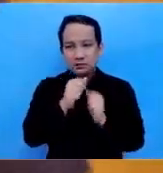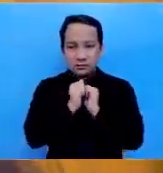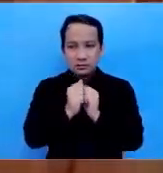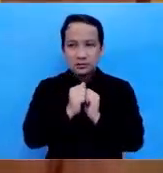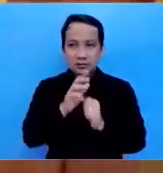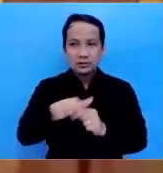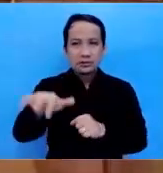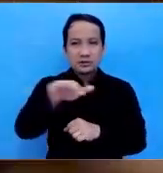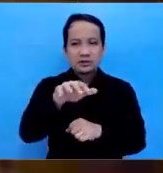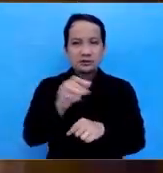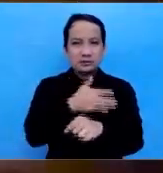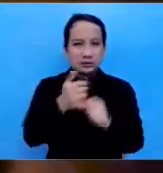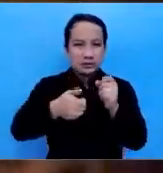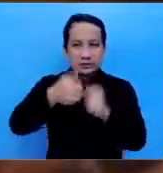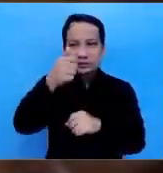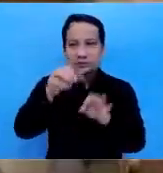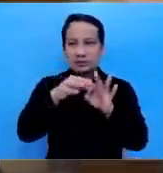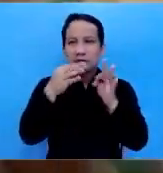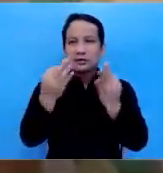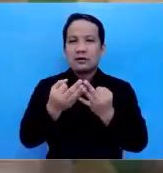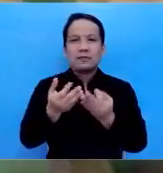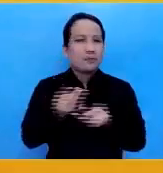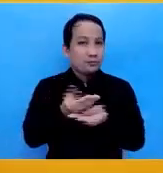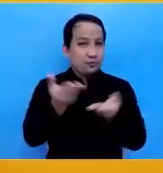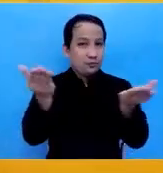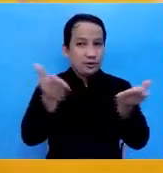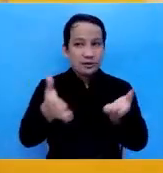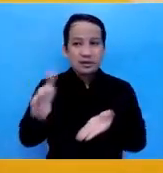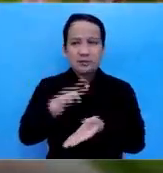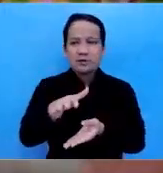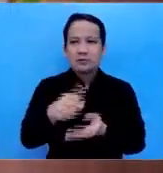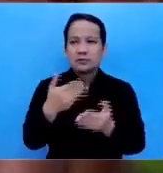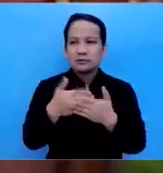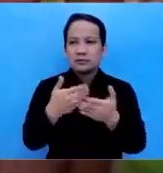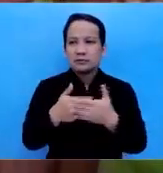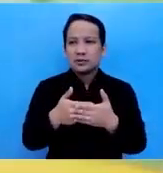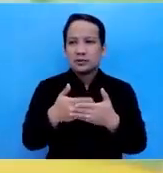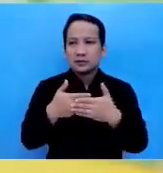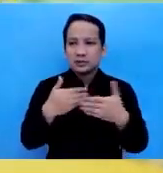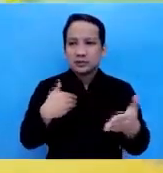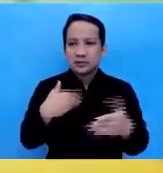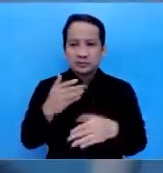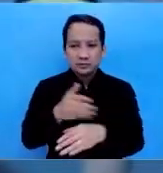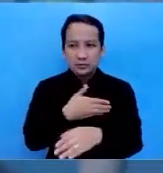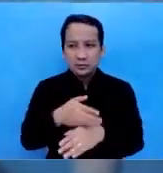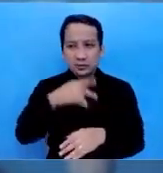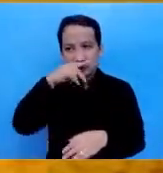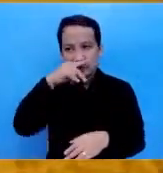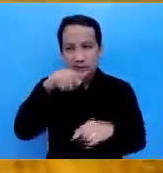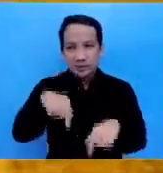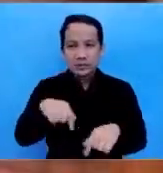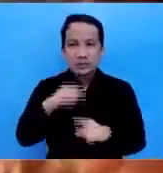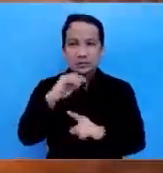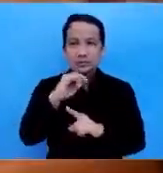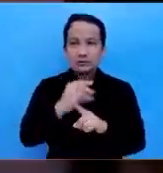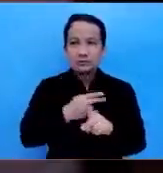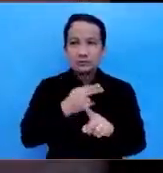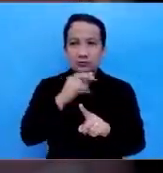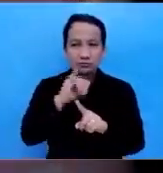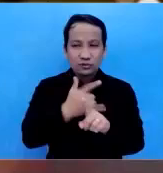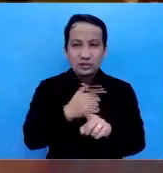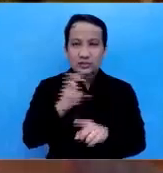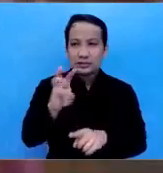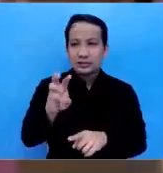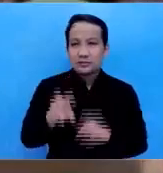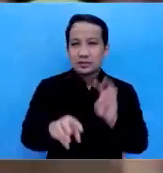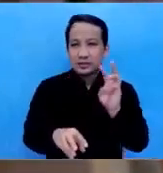Family. Paunang pampasaya yan para sa nalalapit na premiere ng Singaling Kids sa July 16,